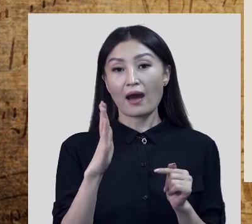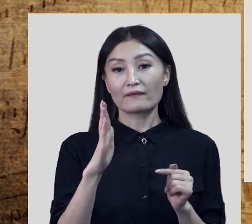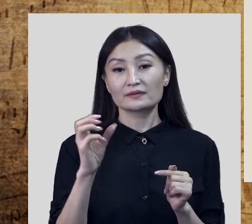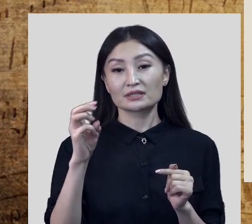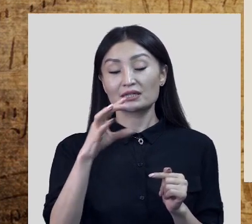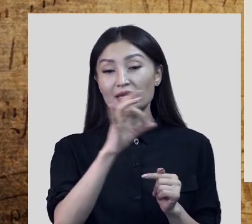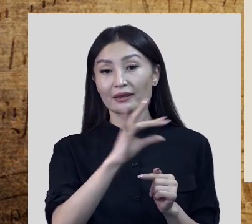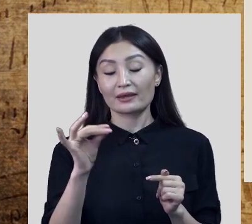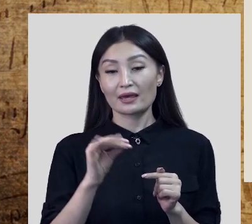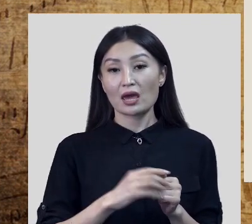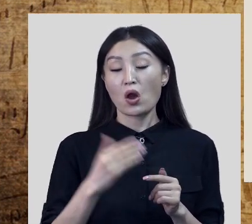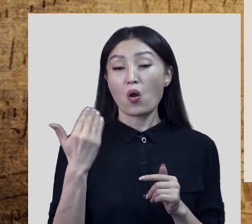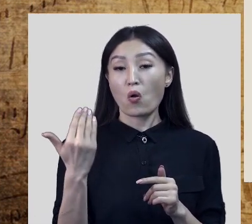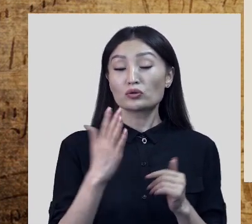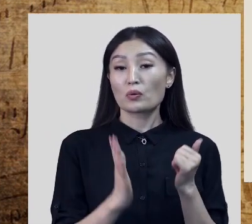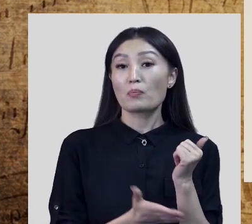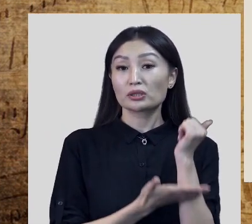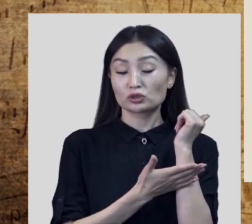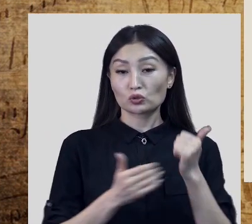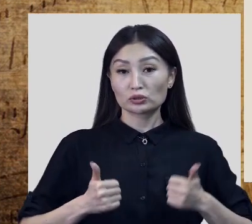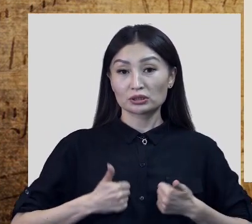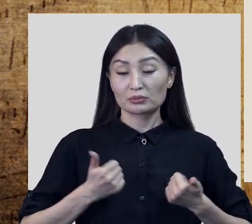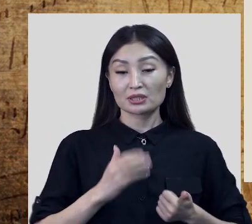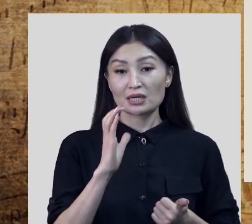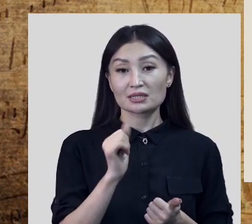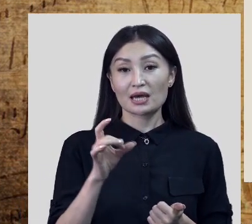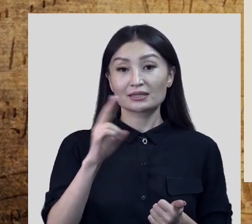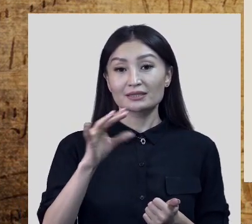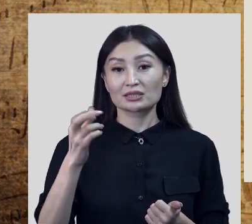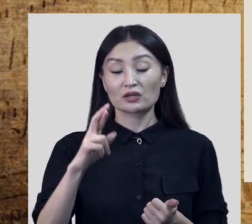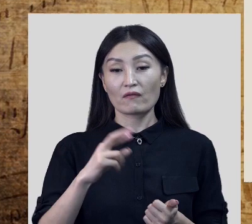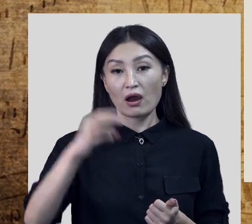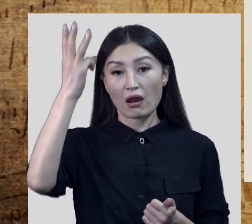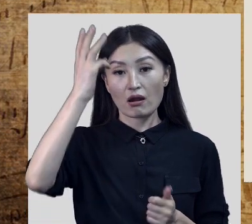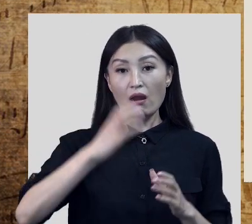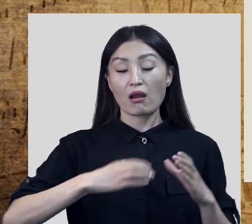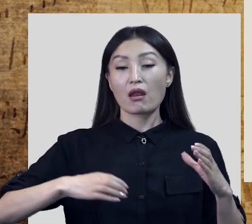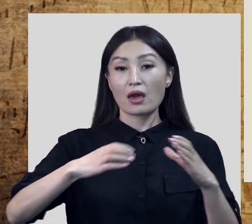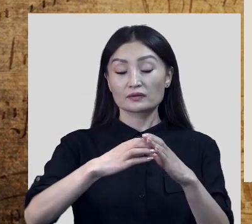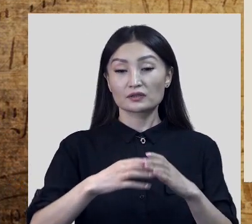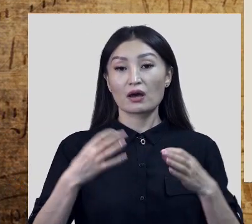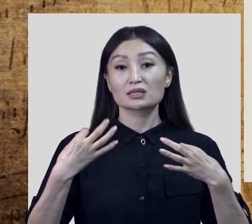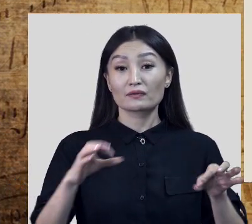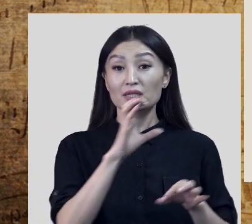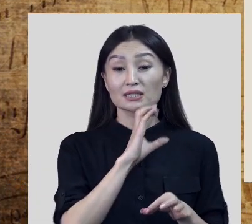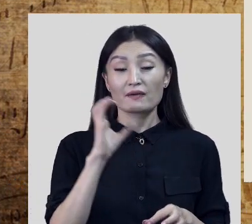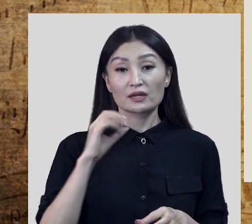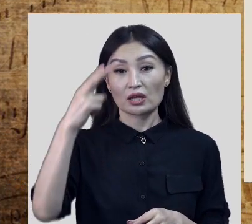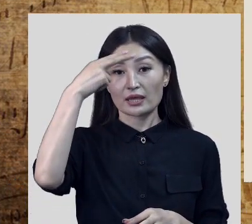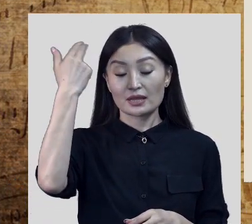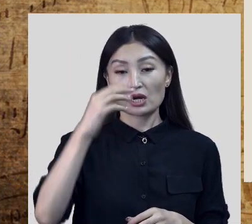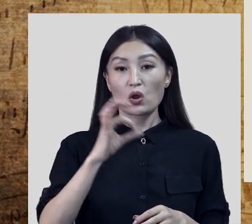наполеон 3 поддержал стремление сардинского королевства освободить северную италию от